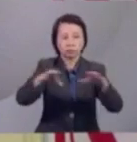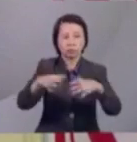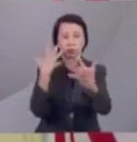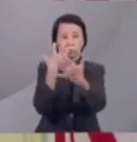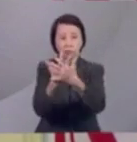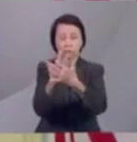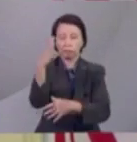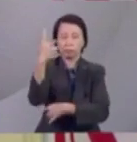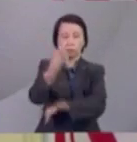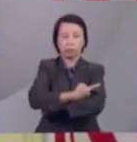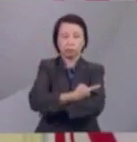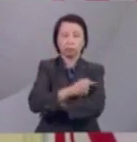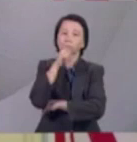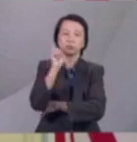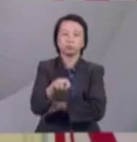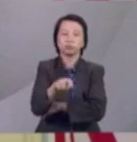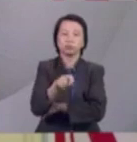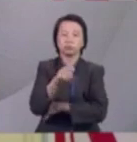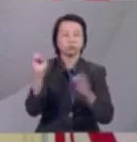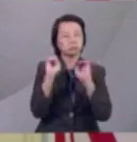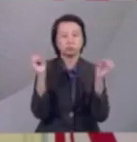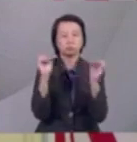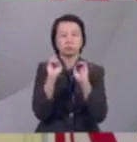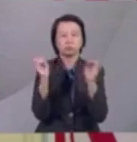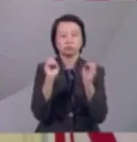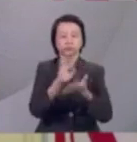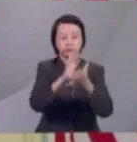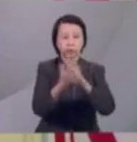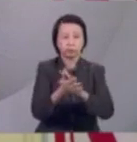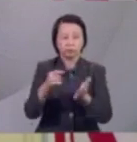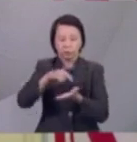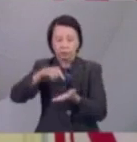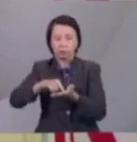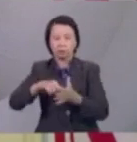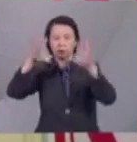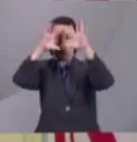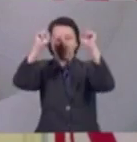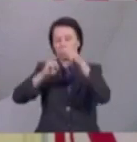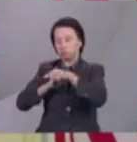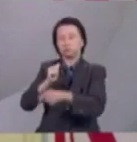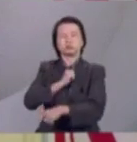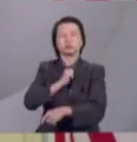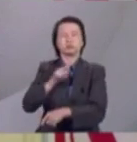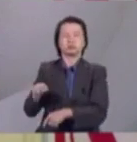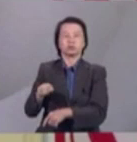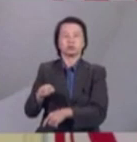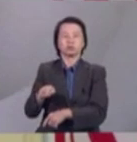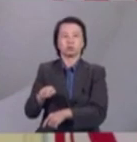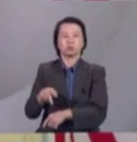kuarantin 14 hari ini. Ya, tidak ada. Jadi ini hanyalah majikan tersebut